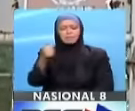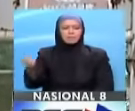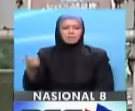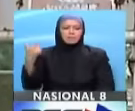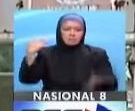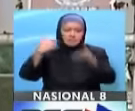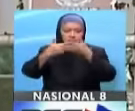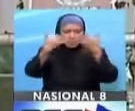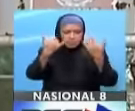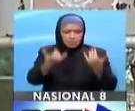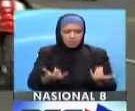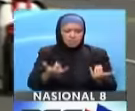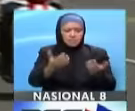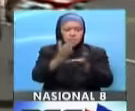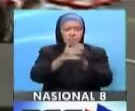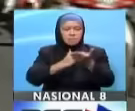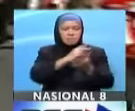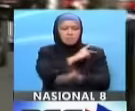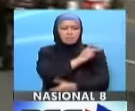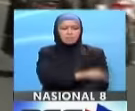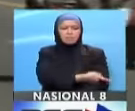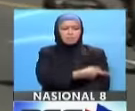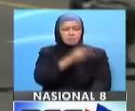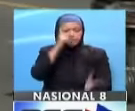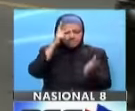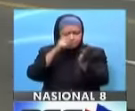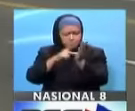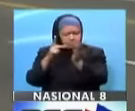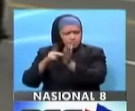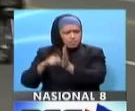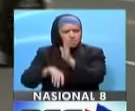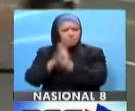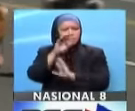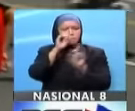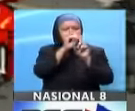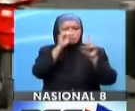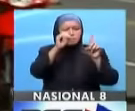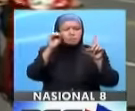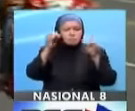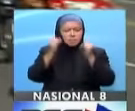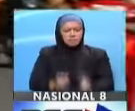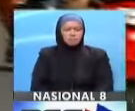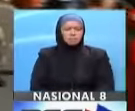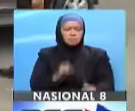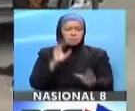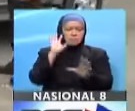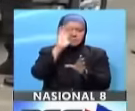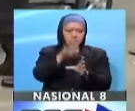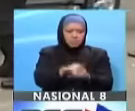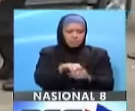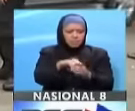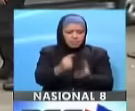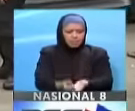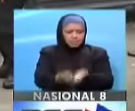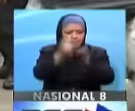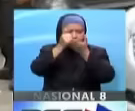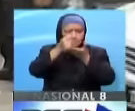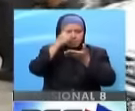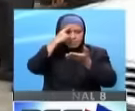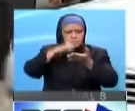ini, pihak berkuasa telah mengenal pasti lebih 100 individu dipercayai terlibat membantu merekrut penjenayah di